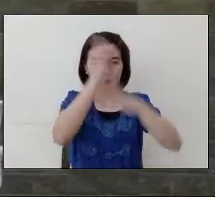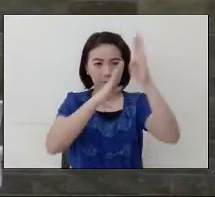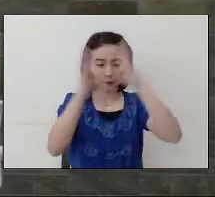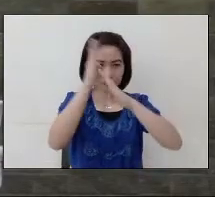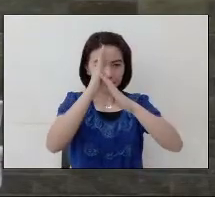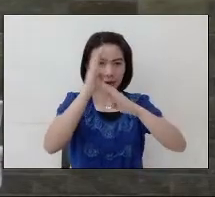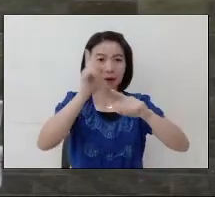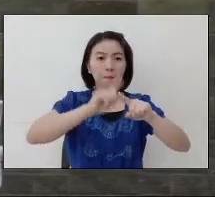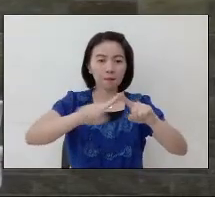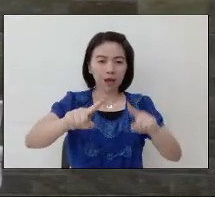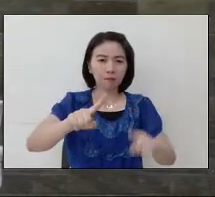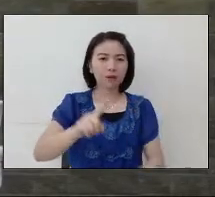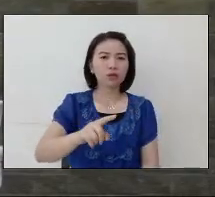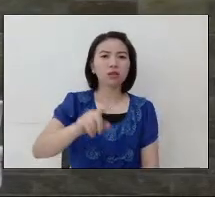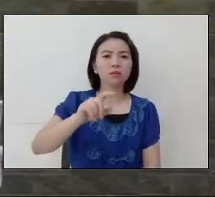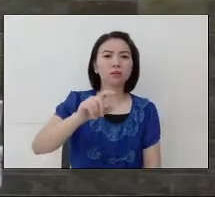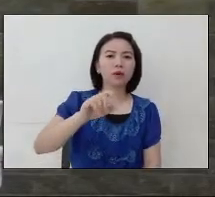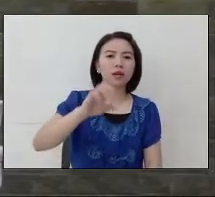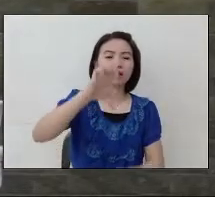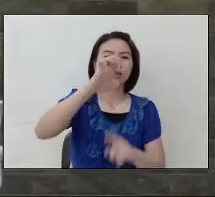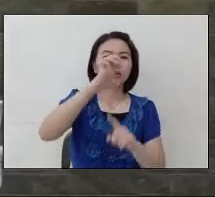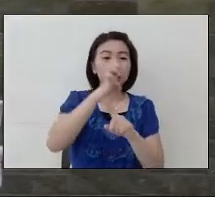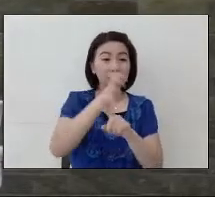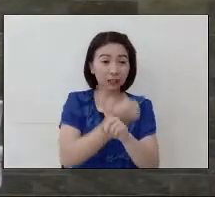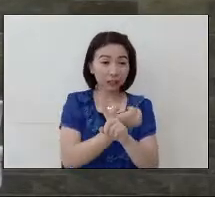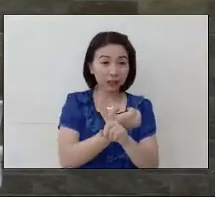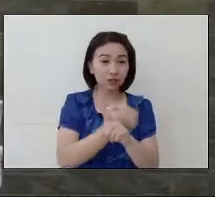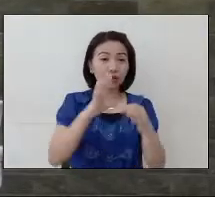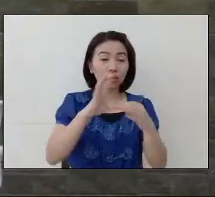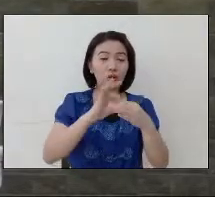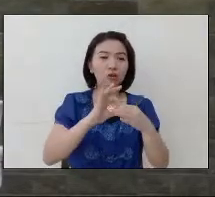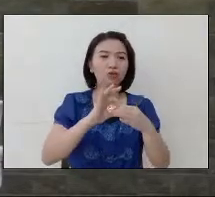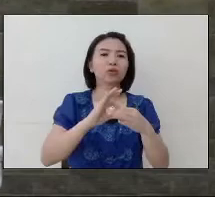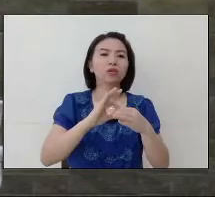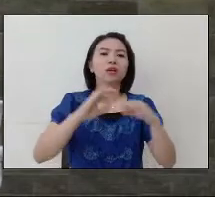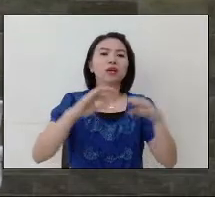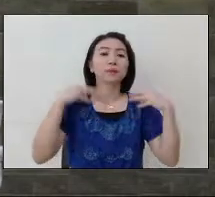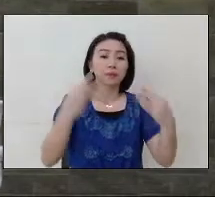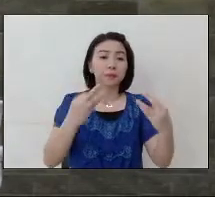personal attitude problem.